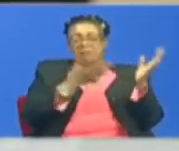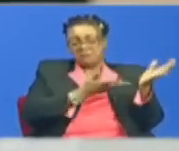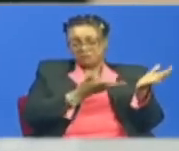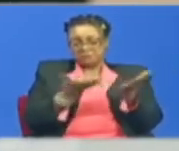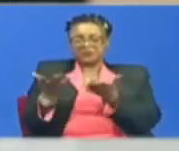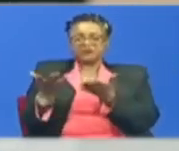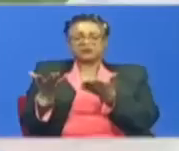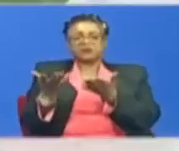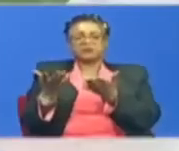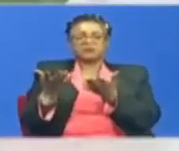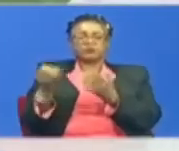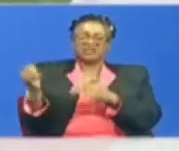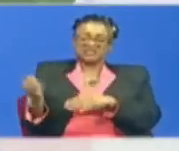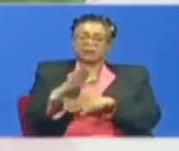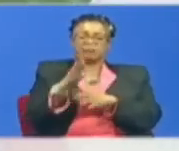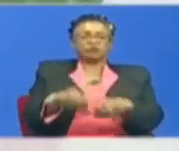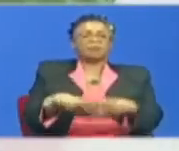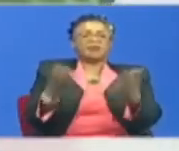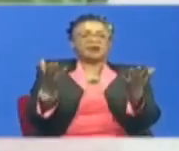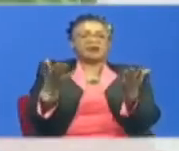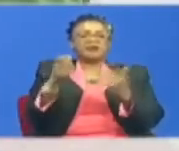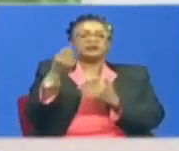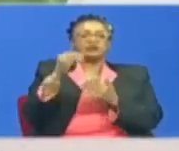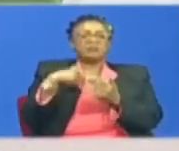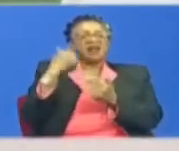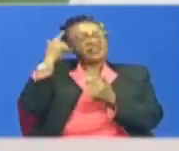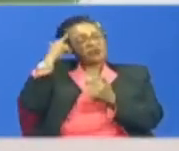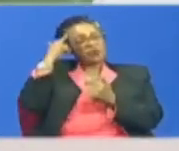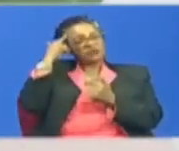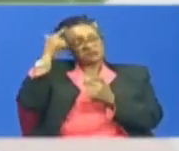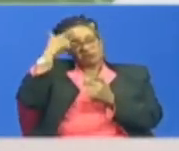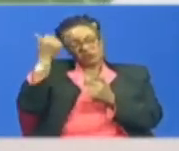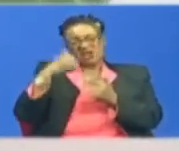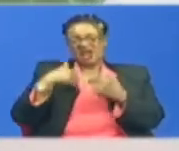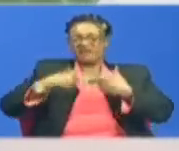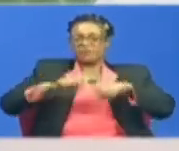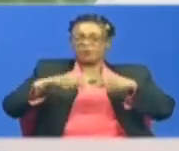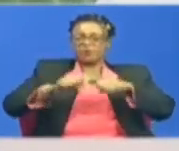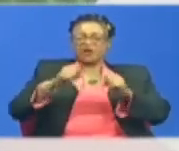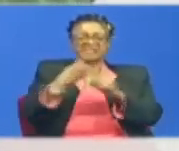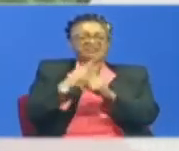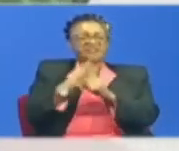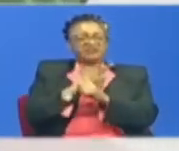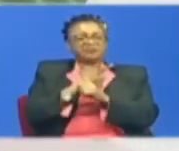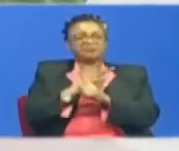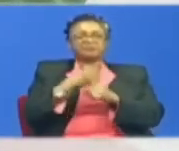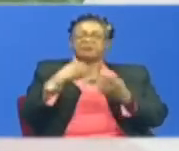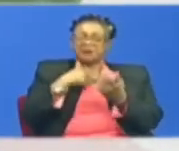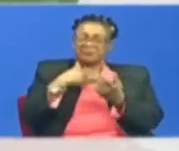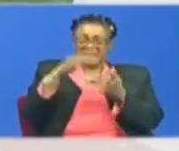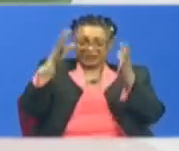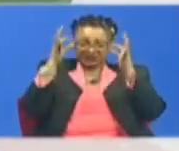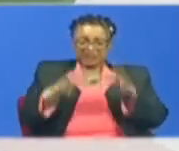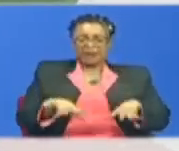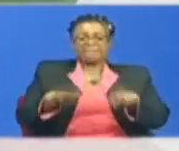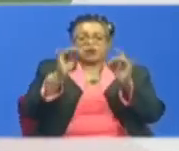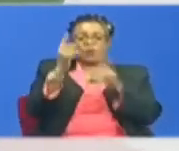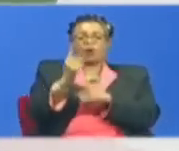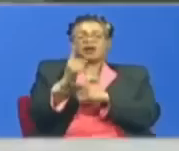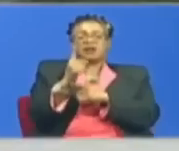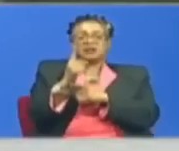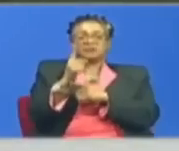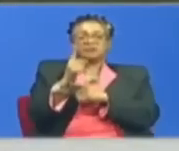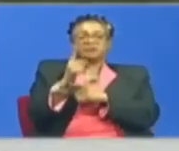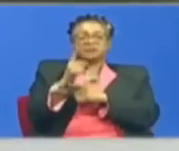yetu na kusupply so mimi nikaona since niko na bike kadhaa nikasema nichukue moja niweze kusimamisha